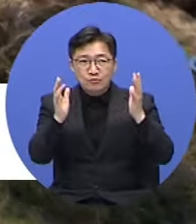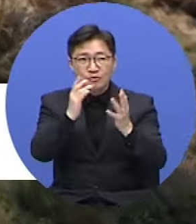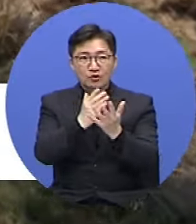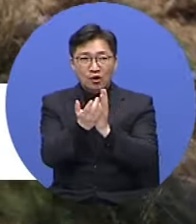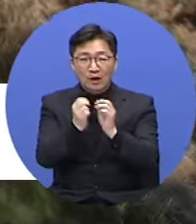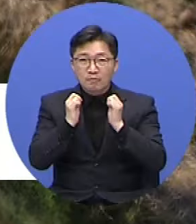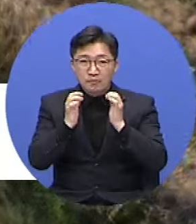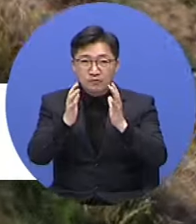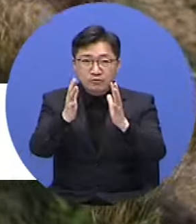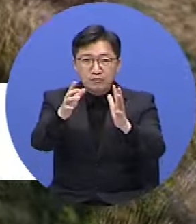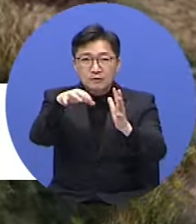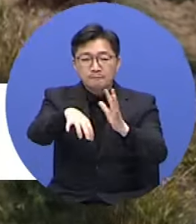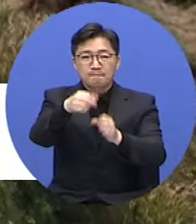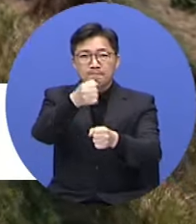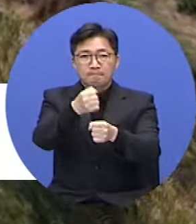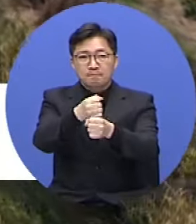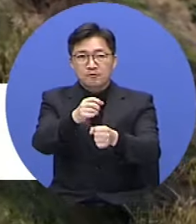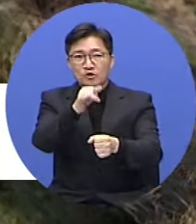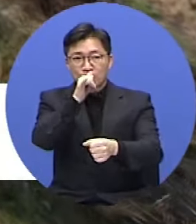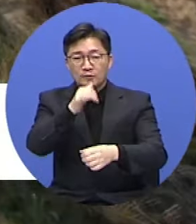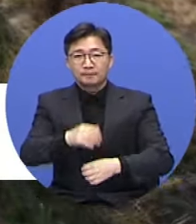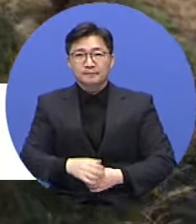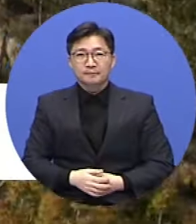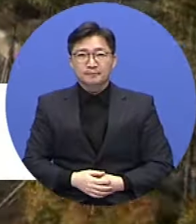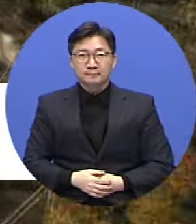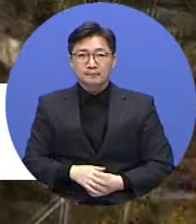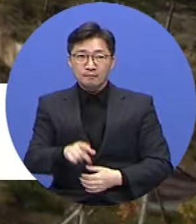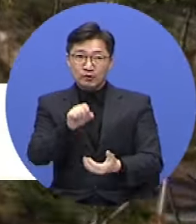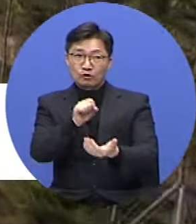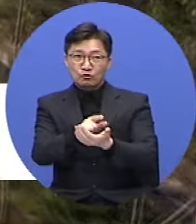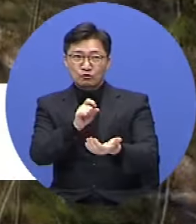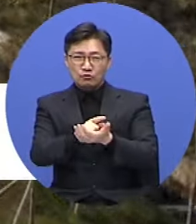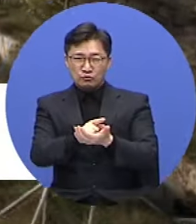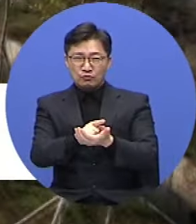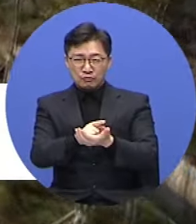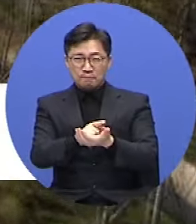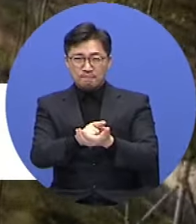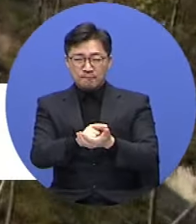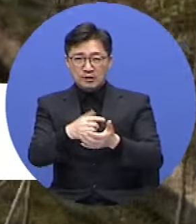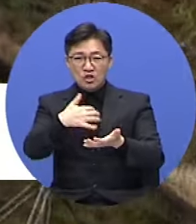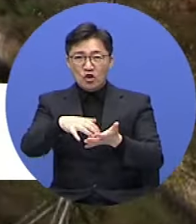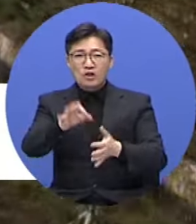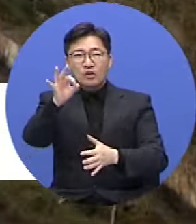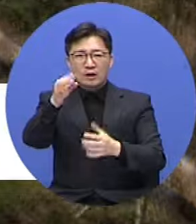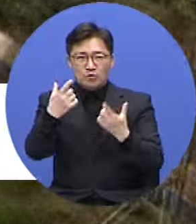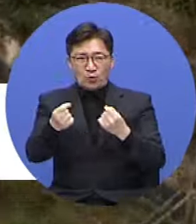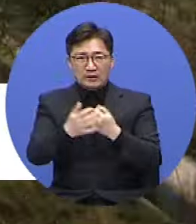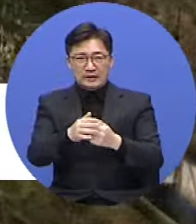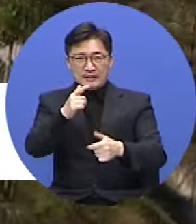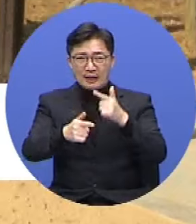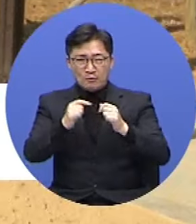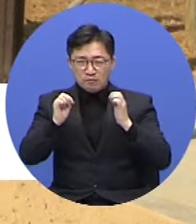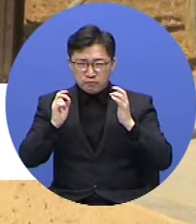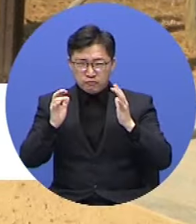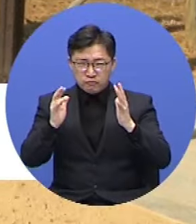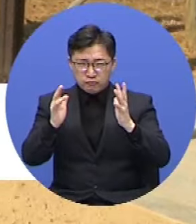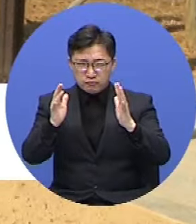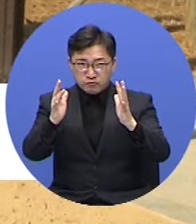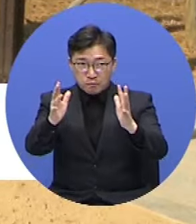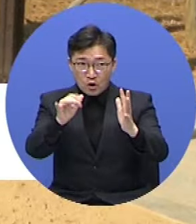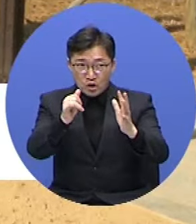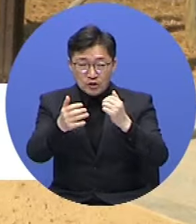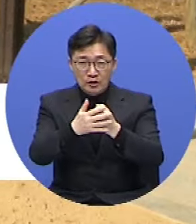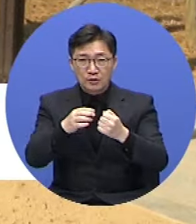장항선 폐철도 부지에 조성된 도시숲은 축구장 10개 면적으로 6만 6,000여 그루의 나무가 식재되고